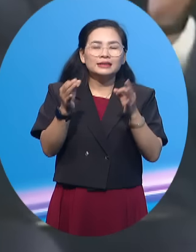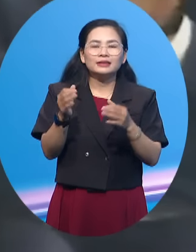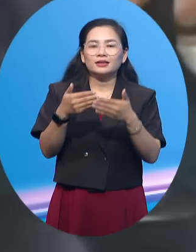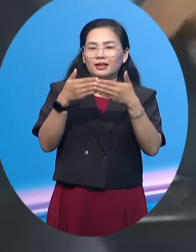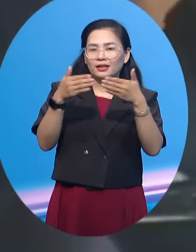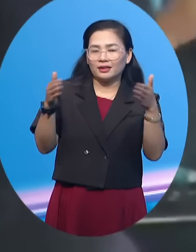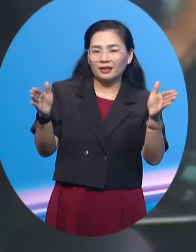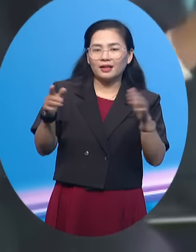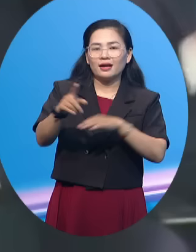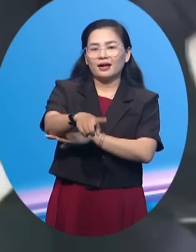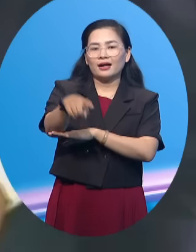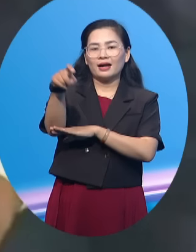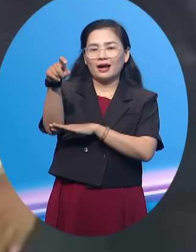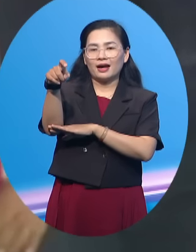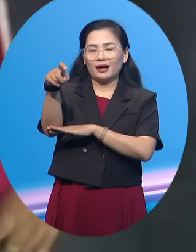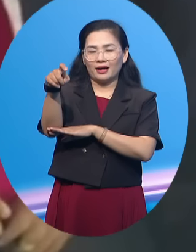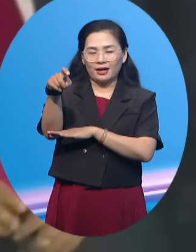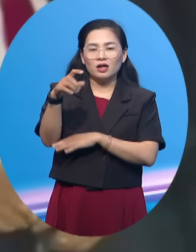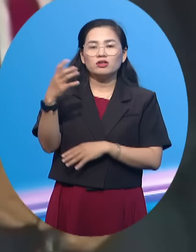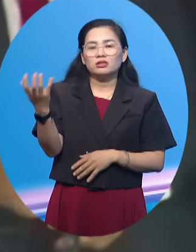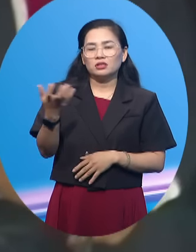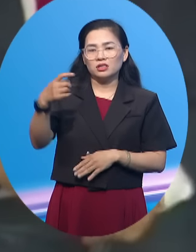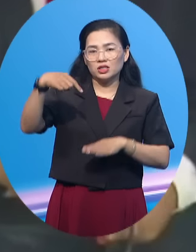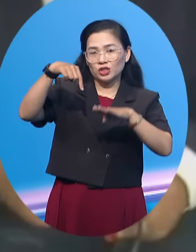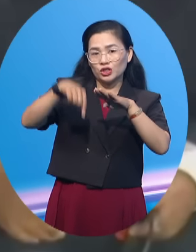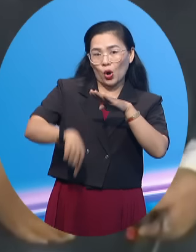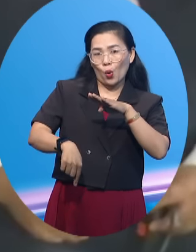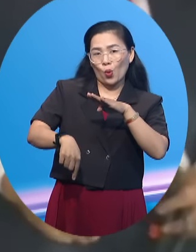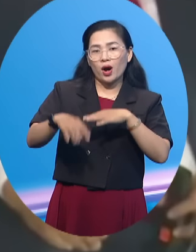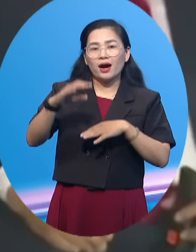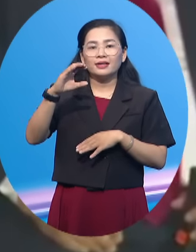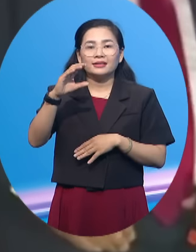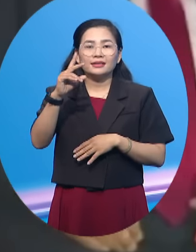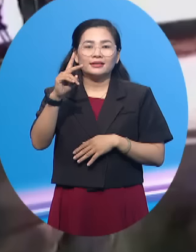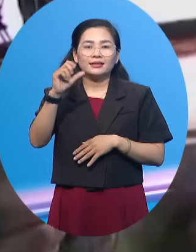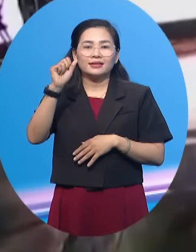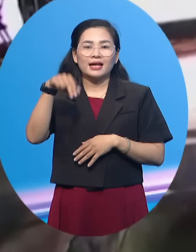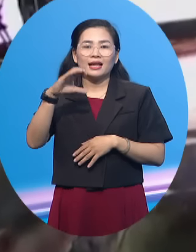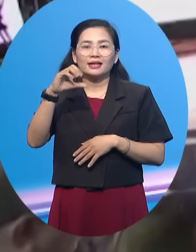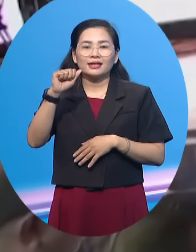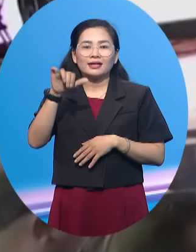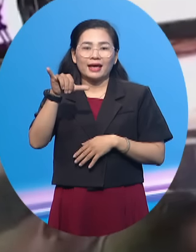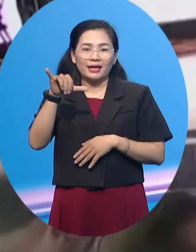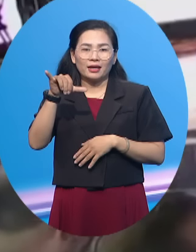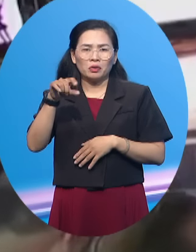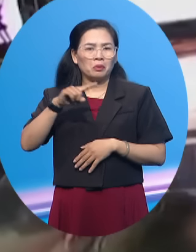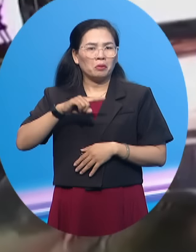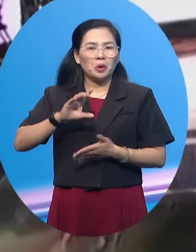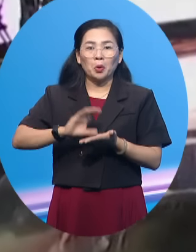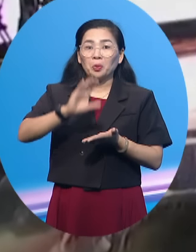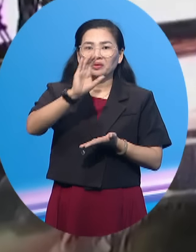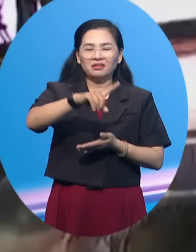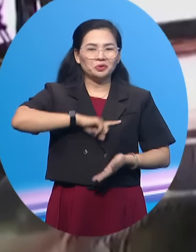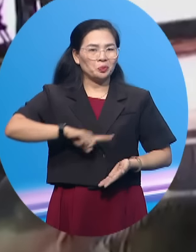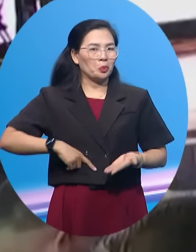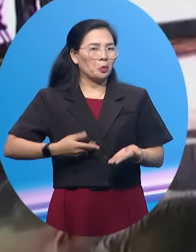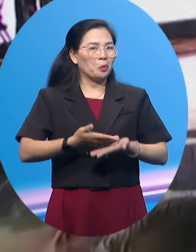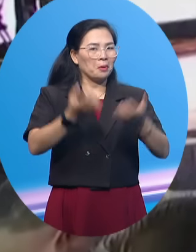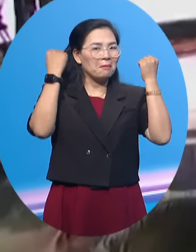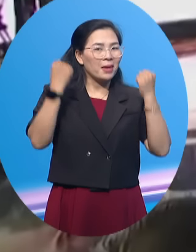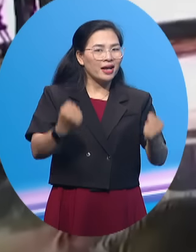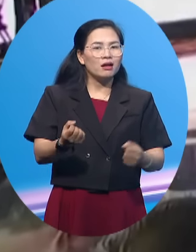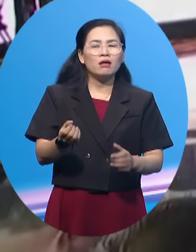cảng nước sâu Chancay. Cảng nước sâu Chancay là một trong những dự án đầu tư hạ tầng lớn nhất của Trung Quốc ở Mỹ Latin, với